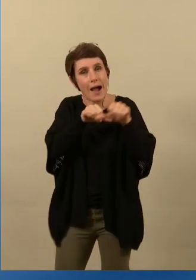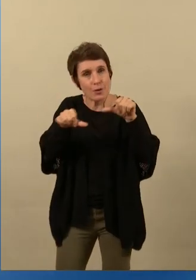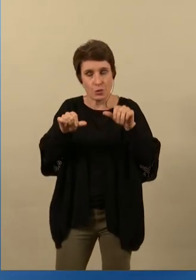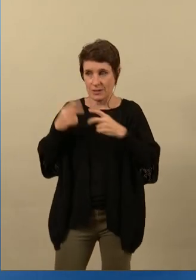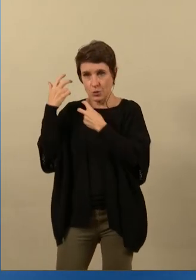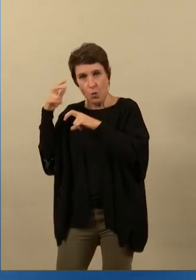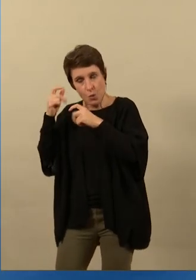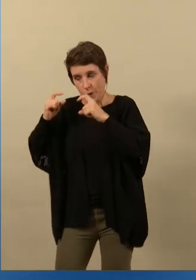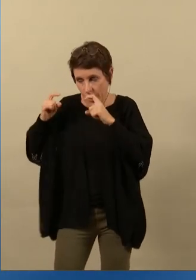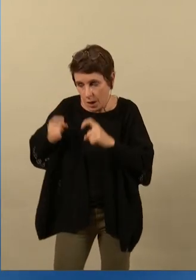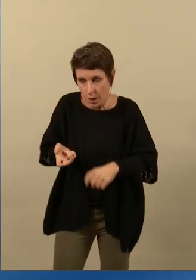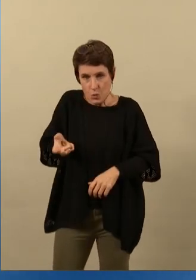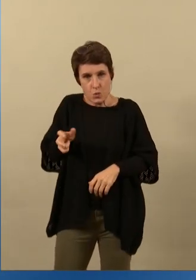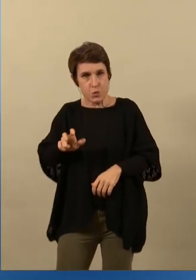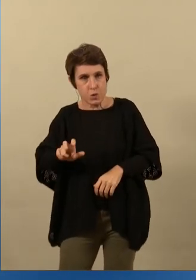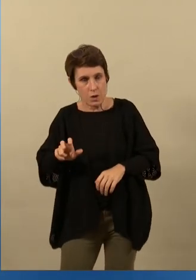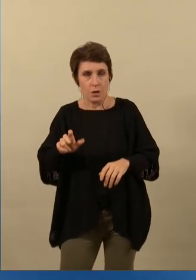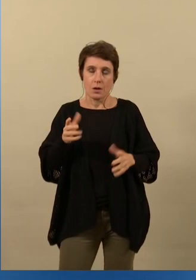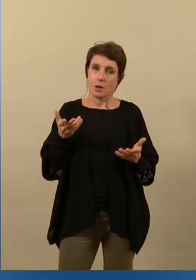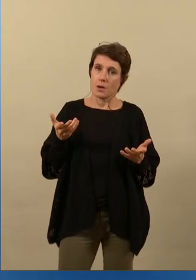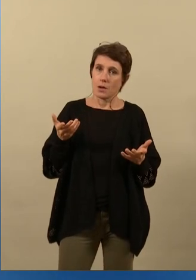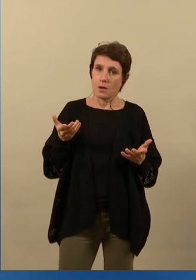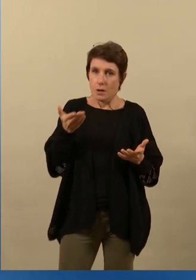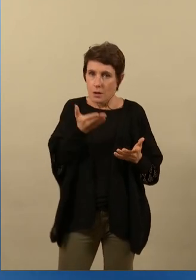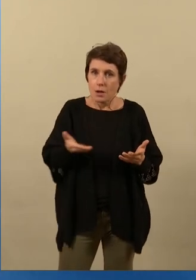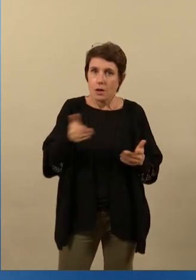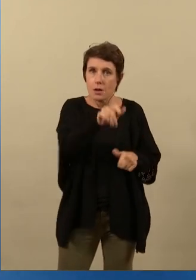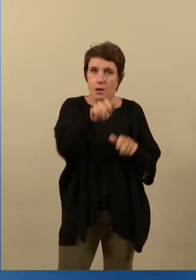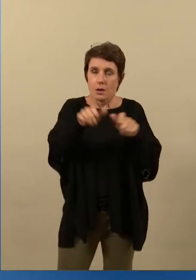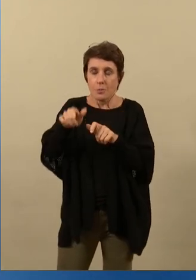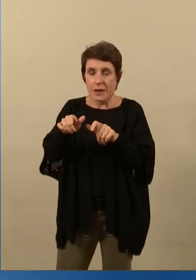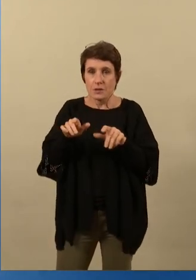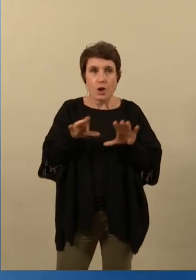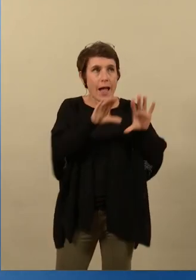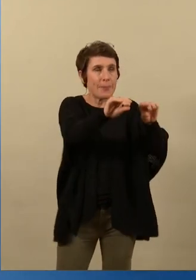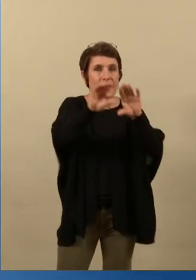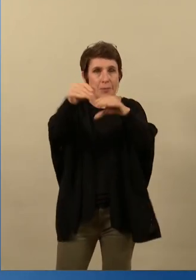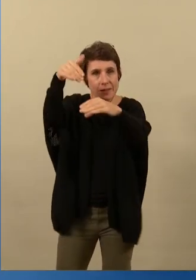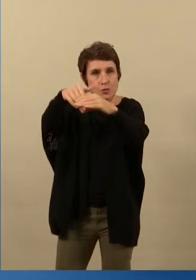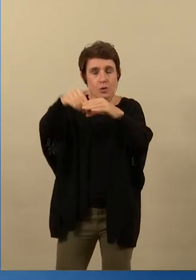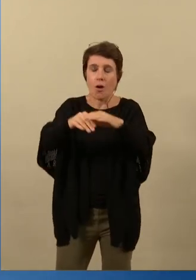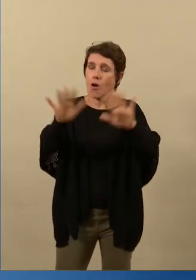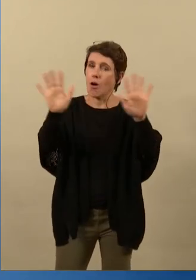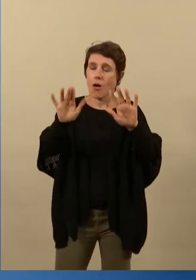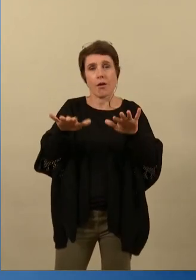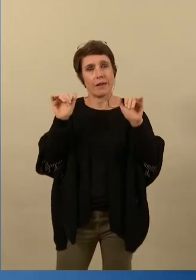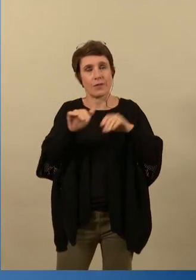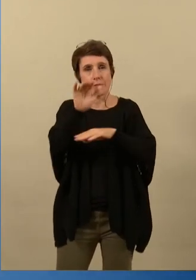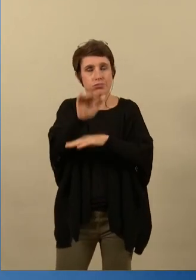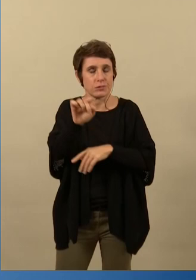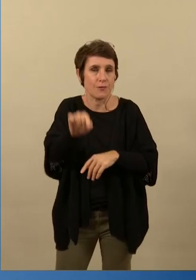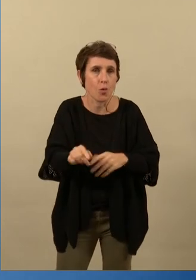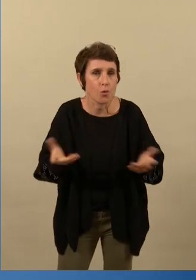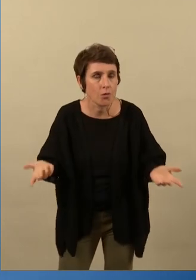nuisances sonores que subissent et que subirait les habitants à venir donc mon vœux si vous